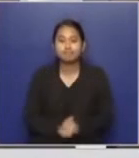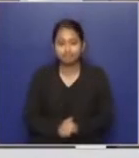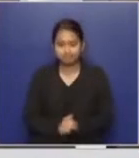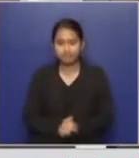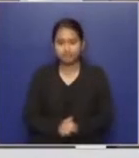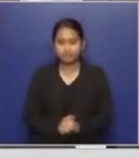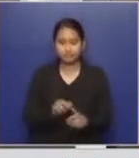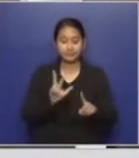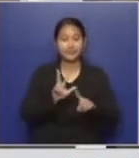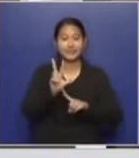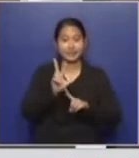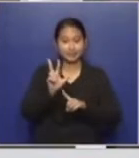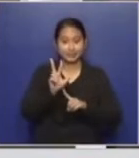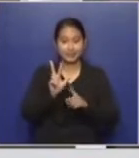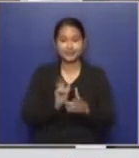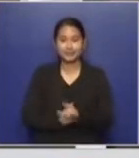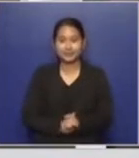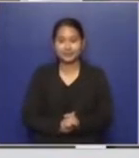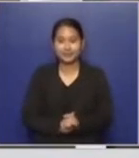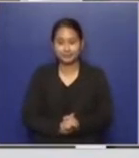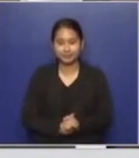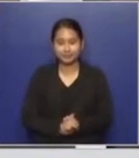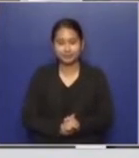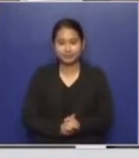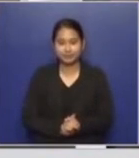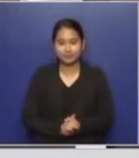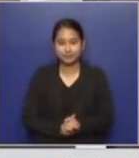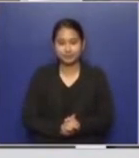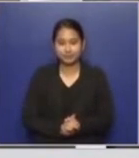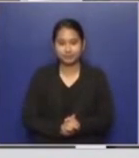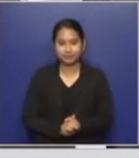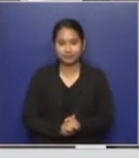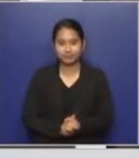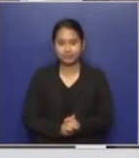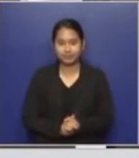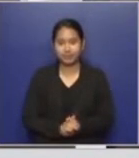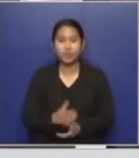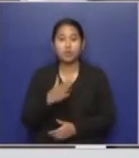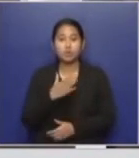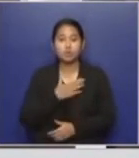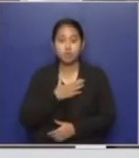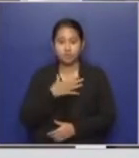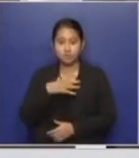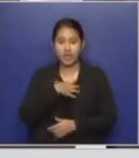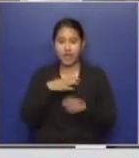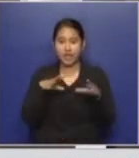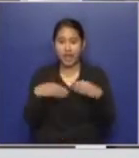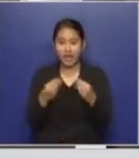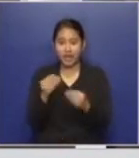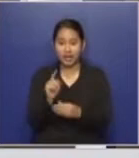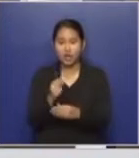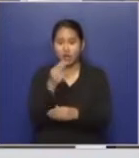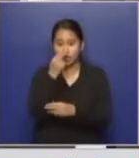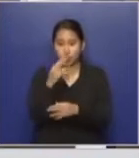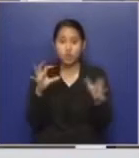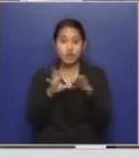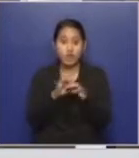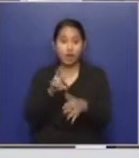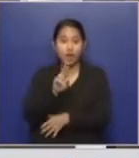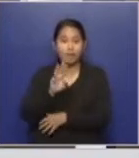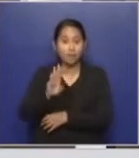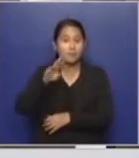เรื่องที่3นะครับเรื่องนี้นะครับผมอยากให้ท่านมองน้ำทั้งระบบ